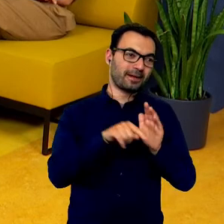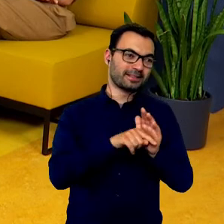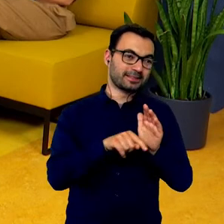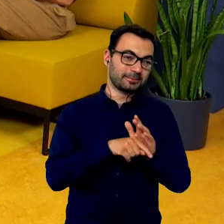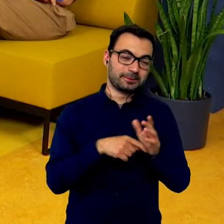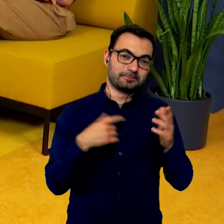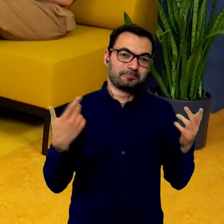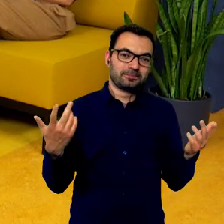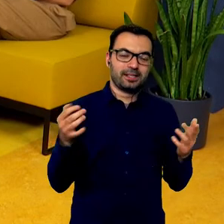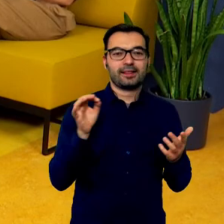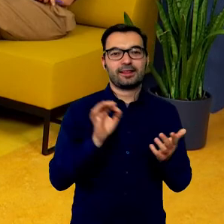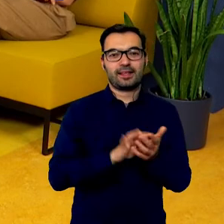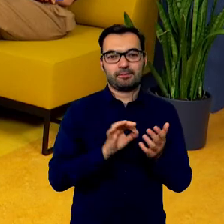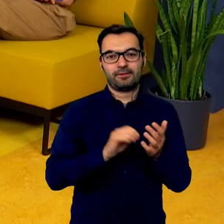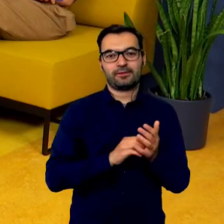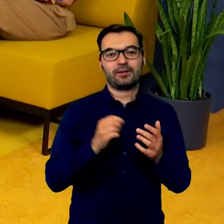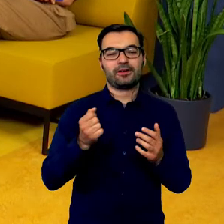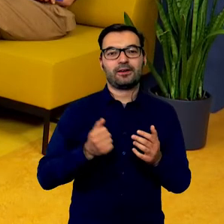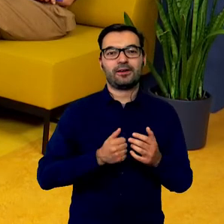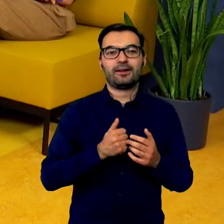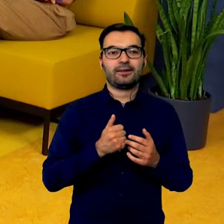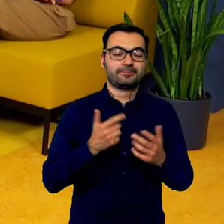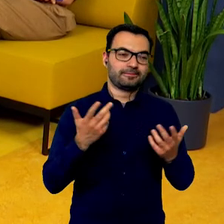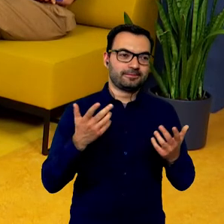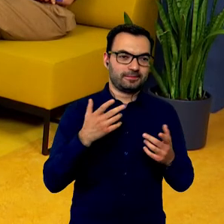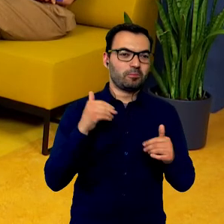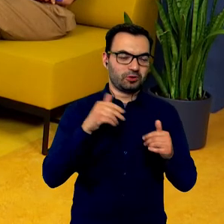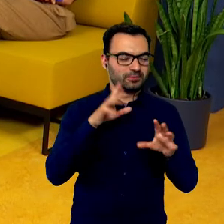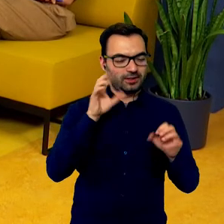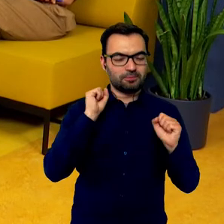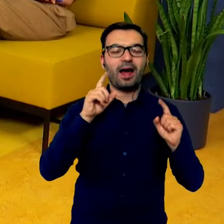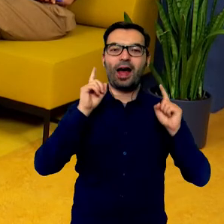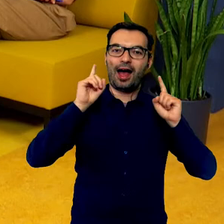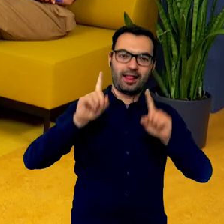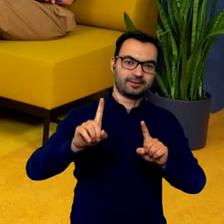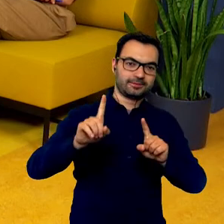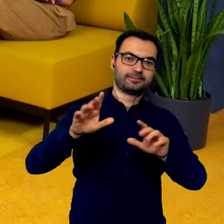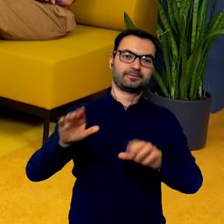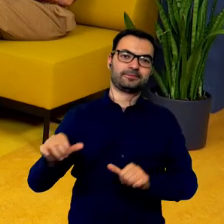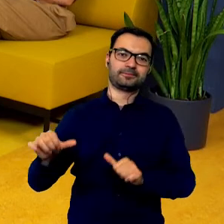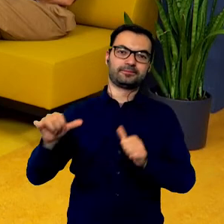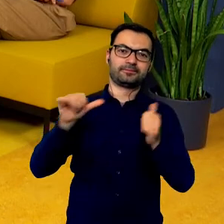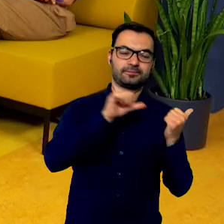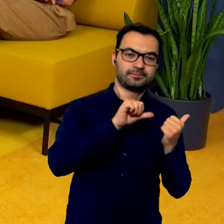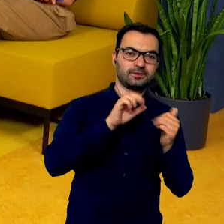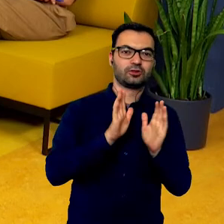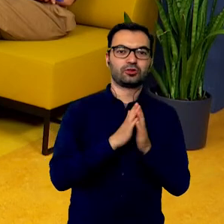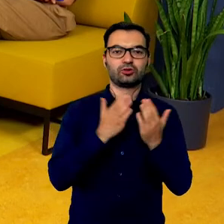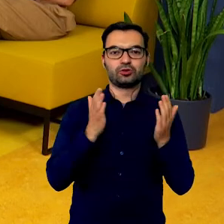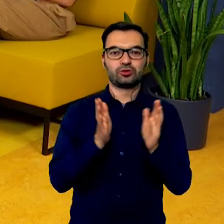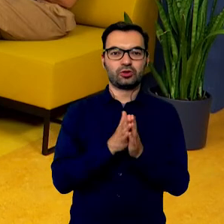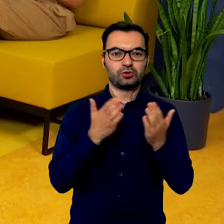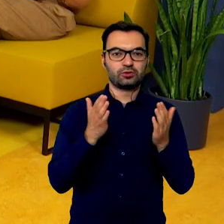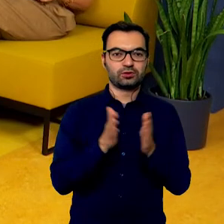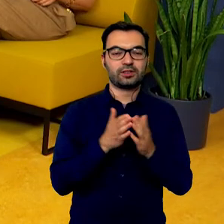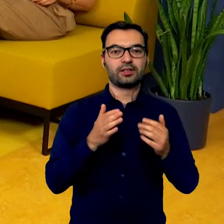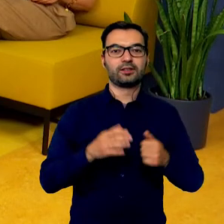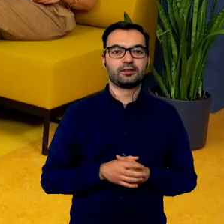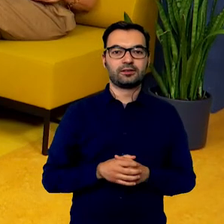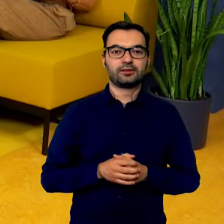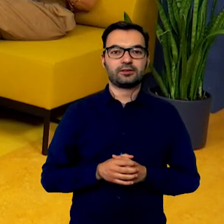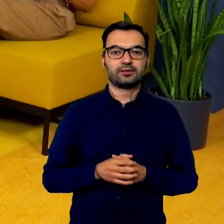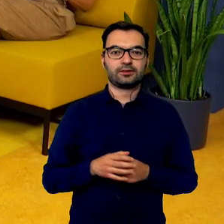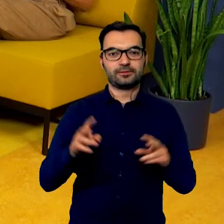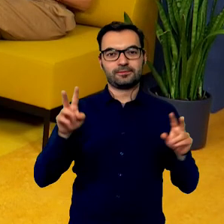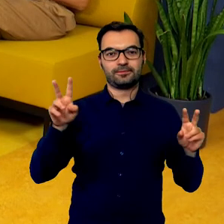wielu momentach oceny naszej rzeczywistości spotkały. Jednak zacznijmy od książki, zacznijmy od